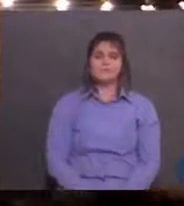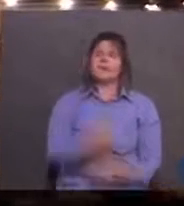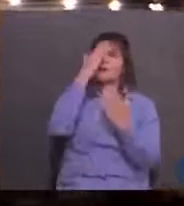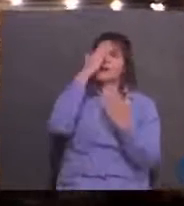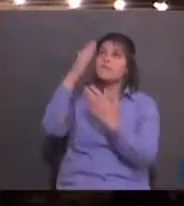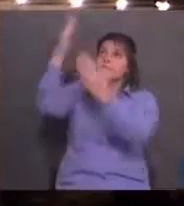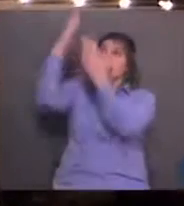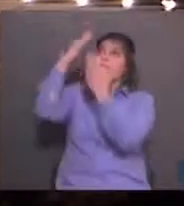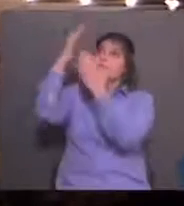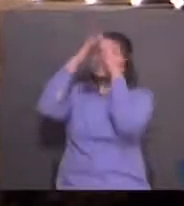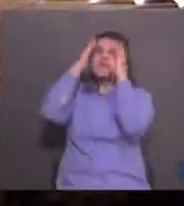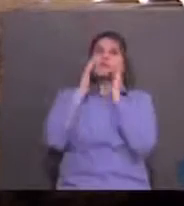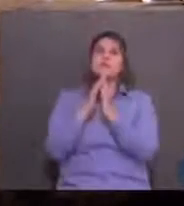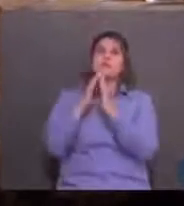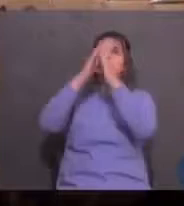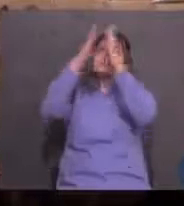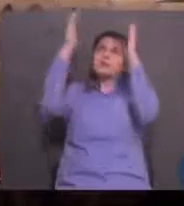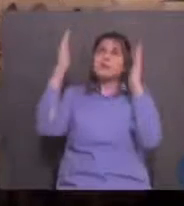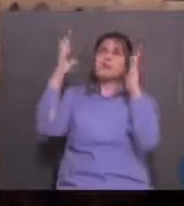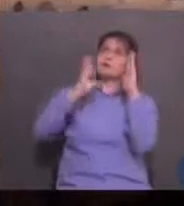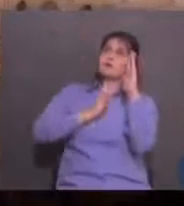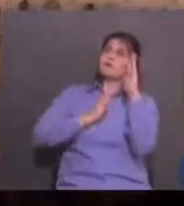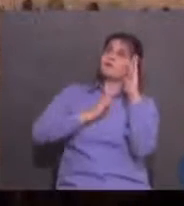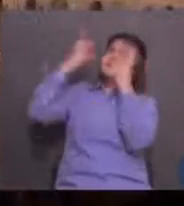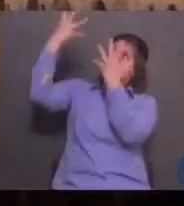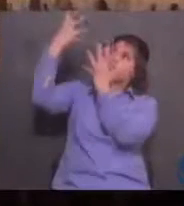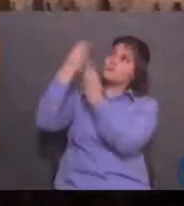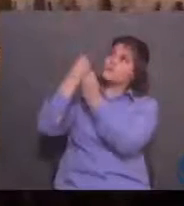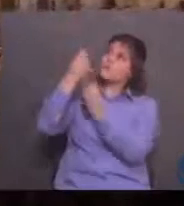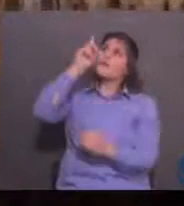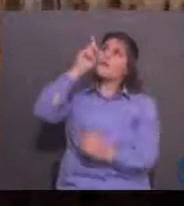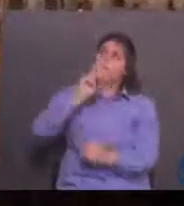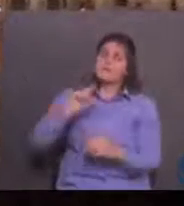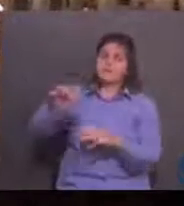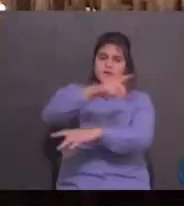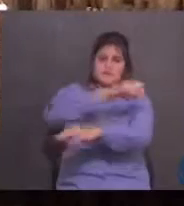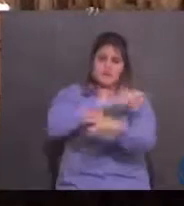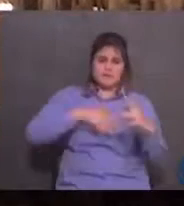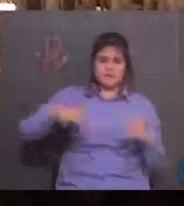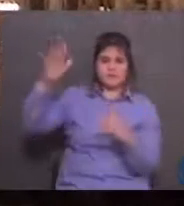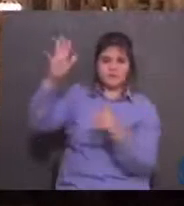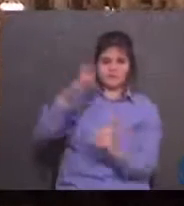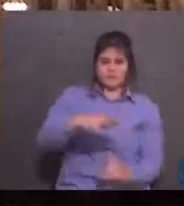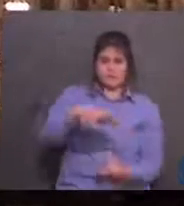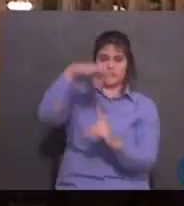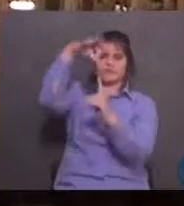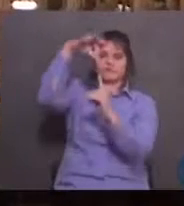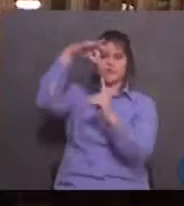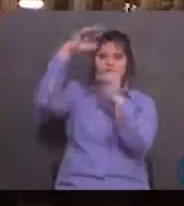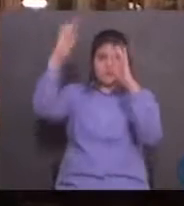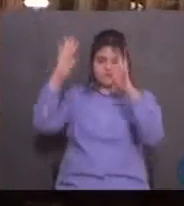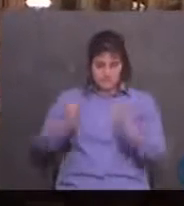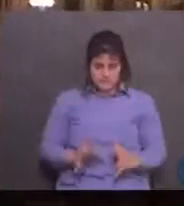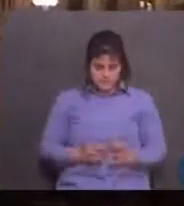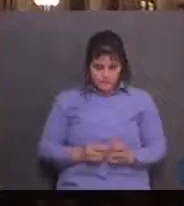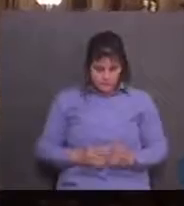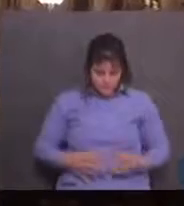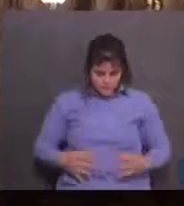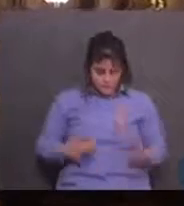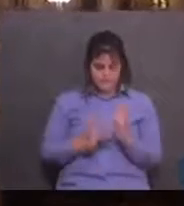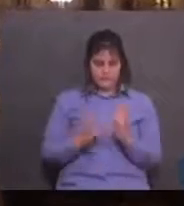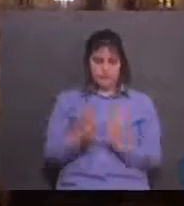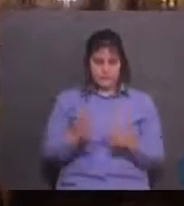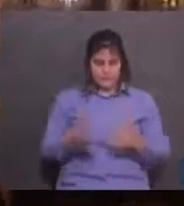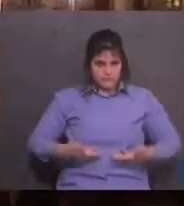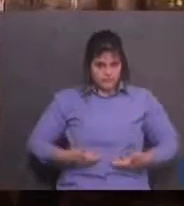Ave Maria, piena di grazia, il Signore è con te. Tu sei benedetta fra le donne e benedetto è il frutto del